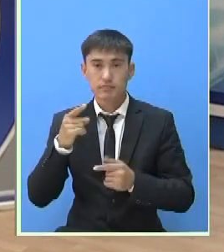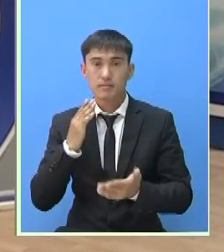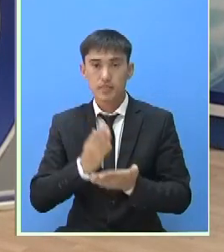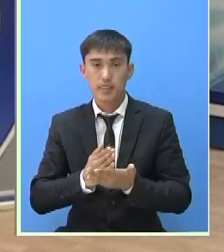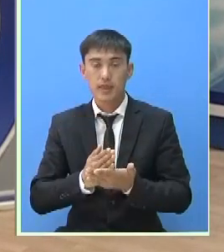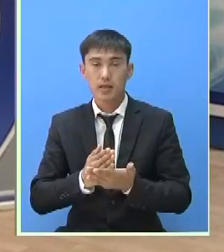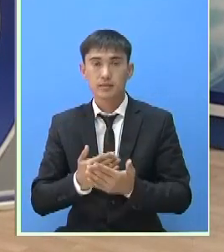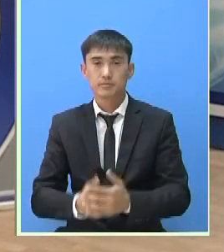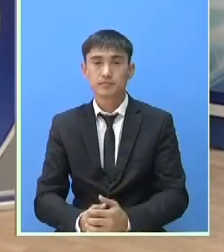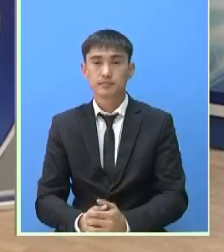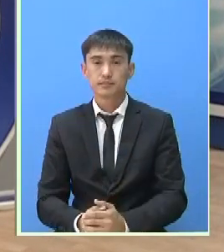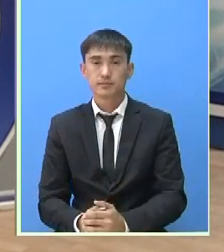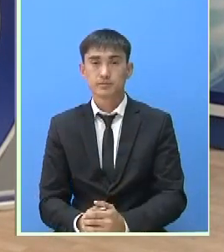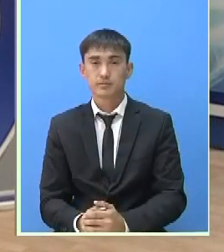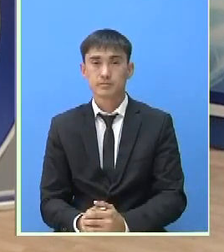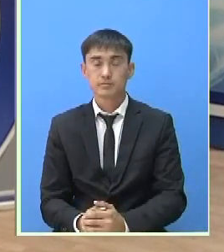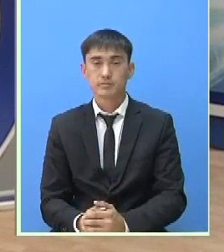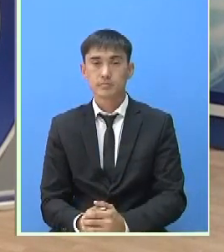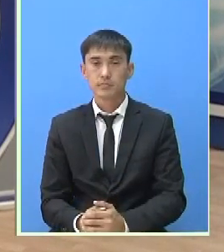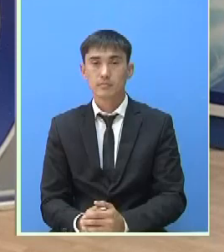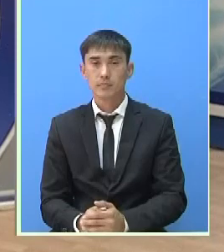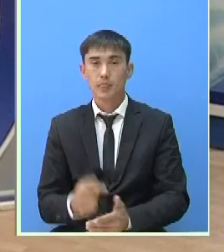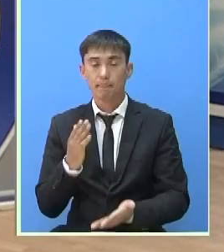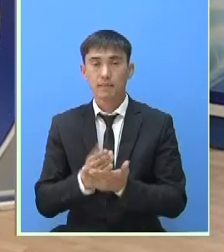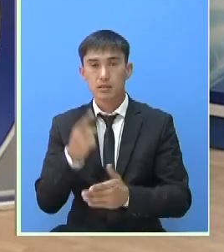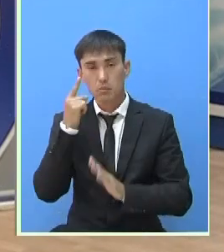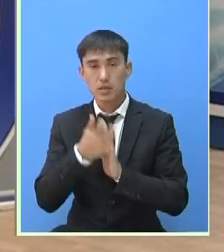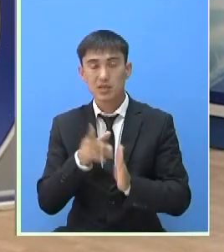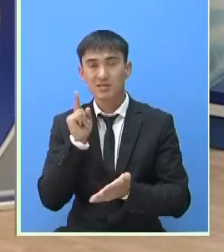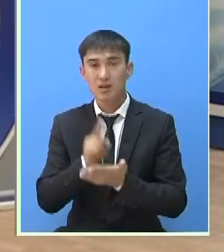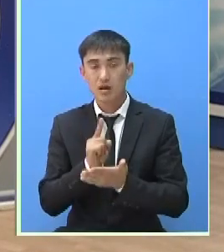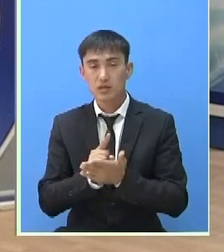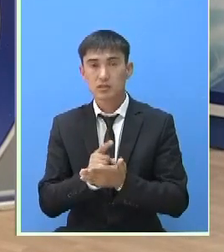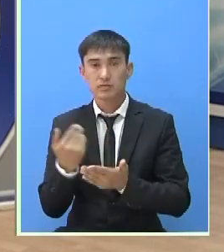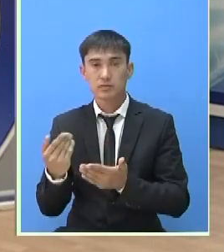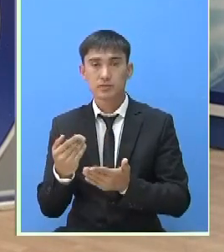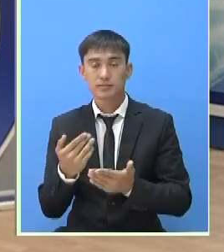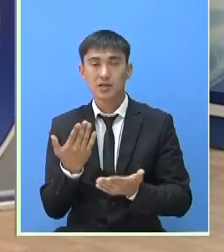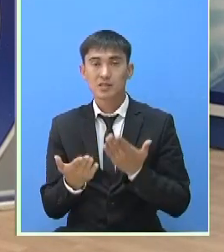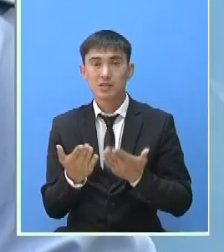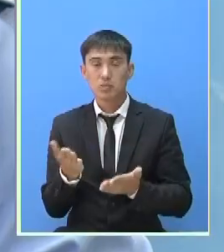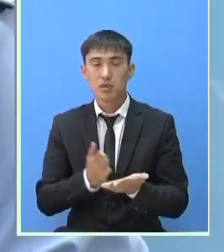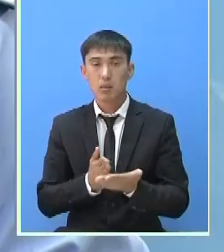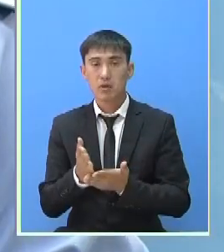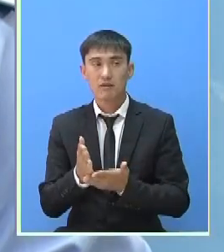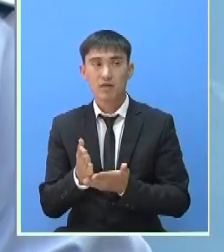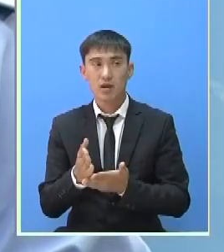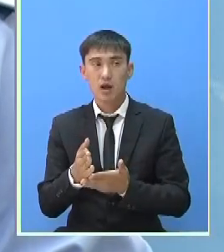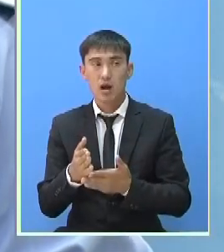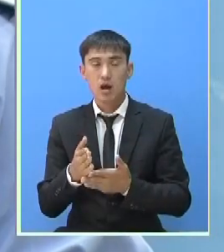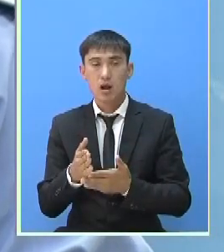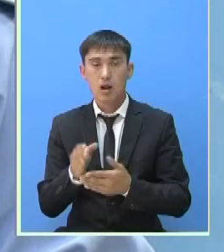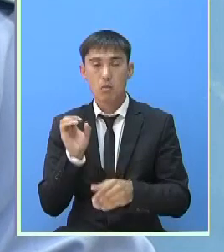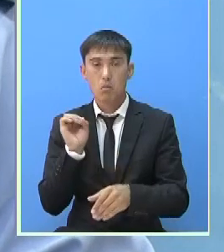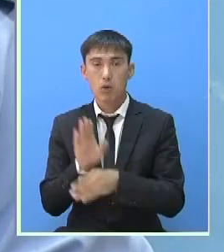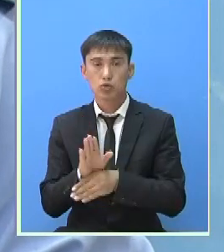понятие, в вашей юрисдикции. Я вас понял. Есть понятие доказывания вины. Если мы направили, отдельное поручение направляется